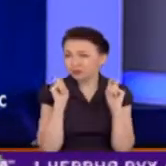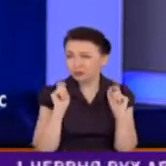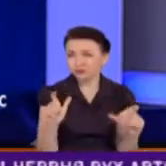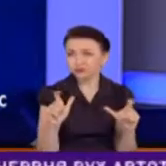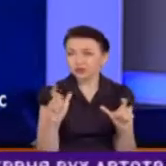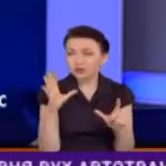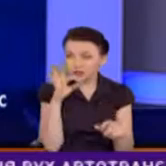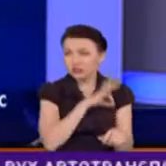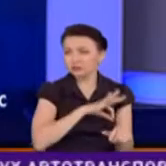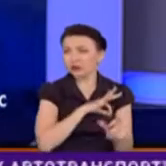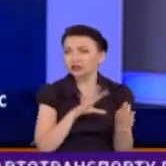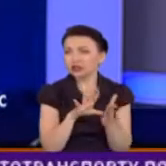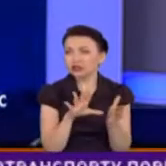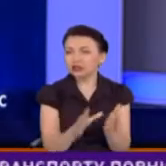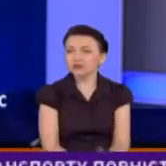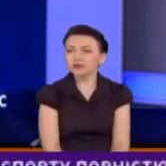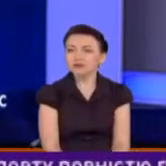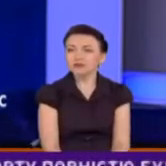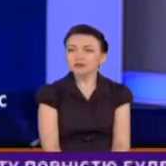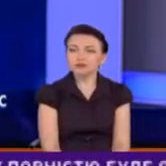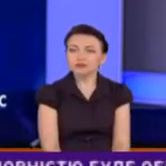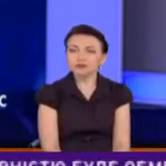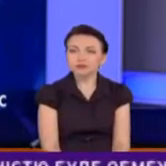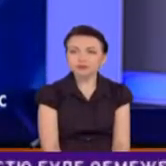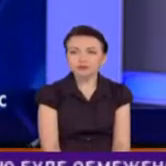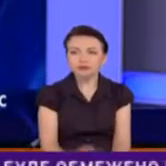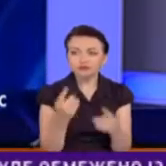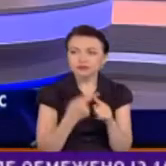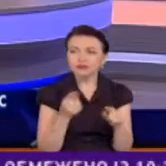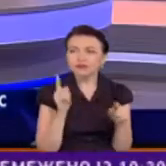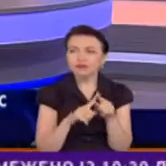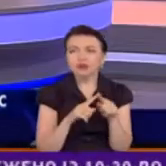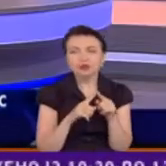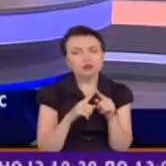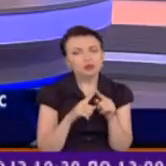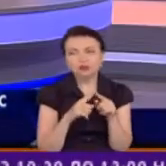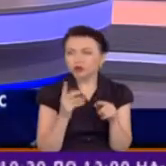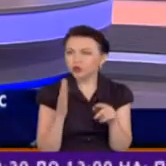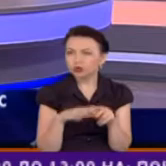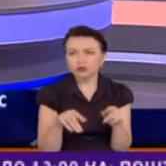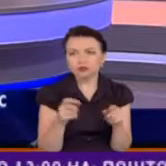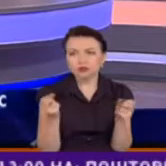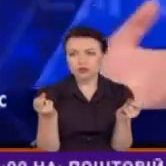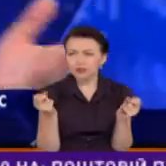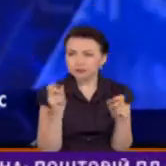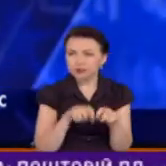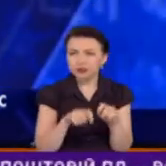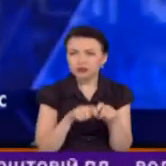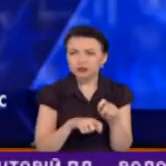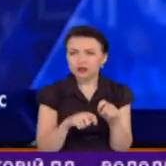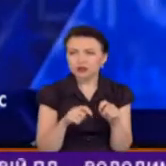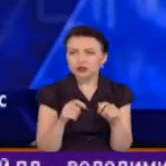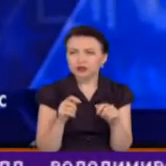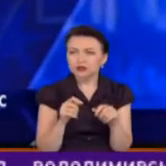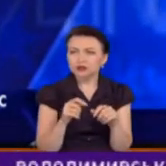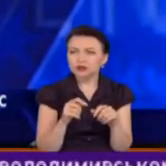користують. Стають нерентабельними. Я не коментую. Дивіться, це дуже фахова розмова. От з експертами широкого спектру це не